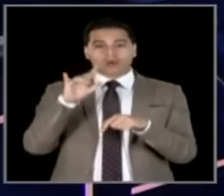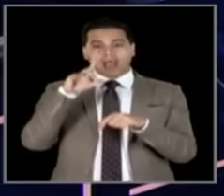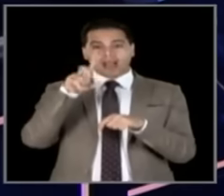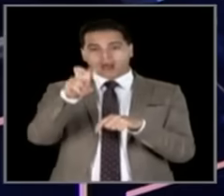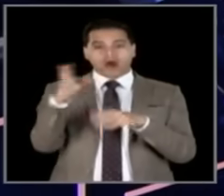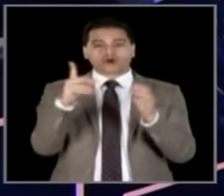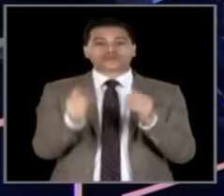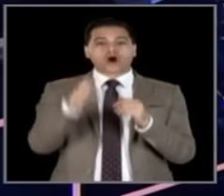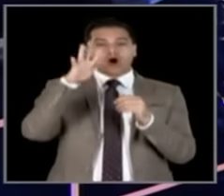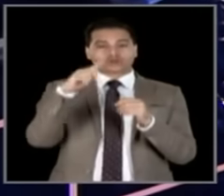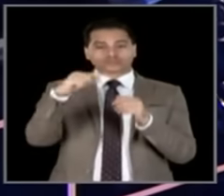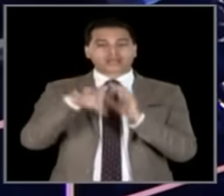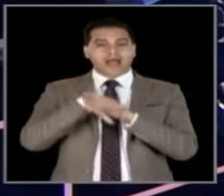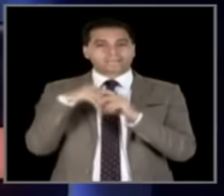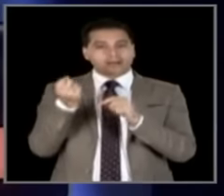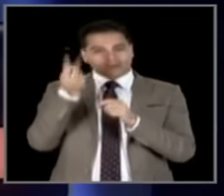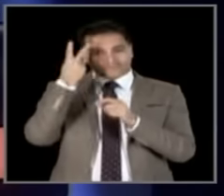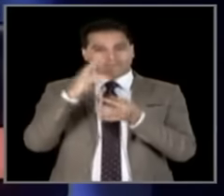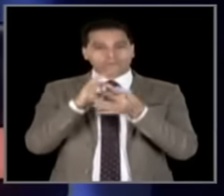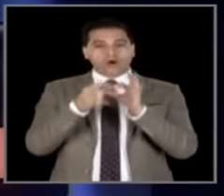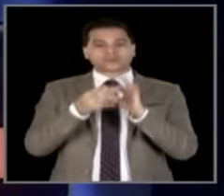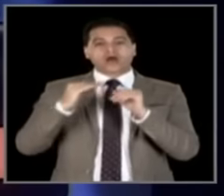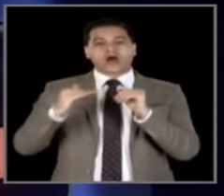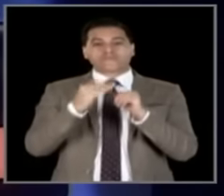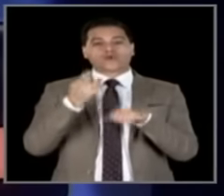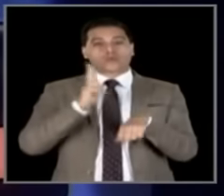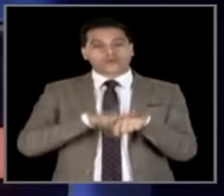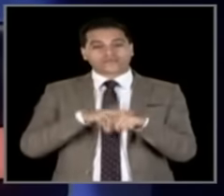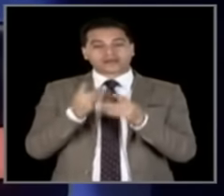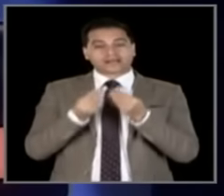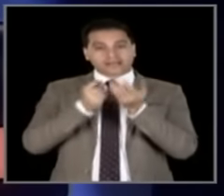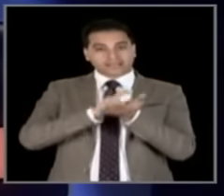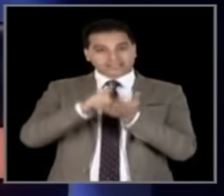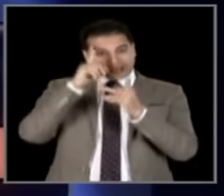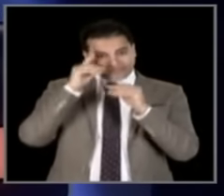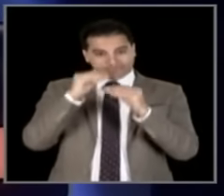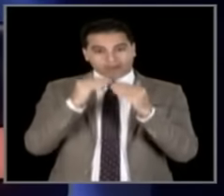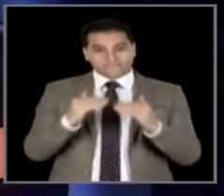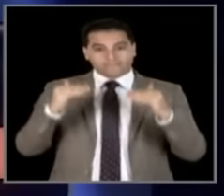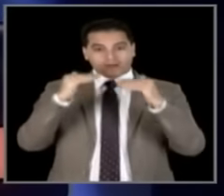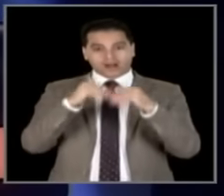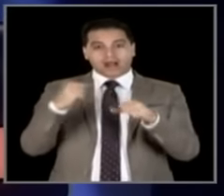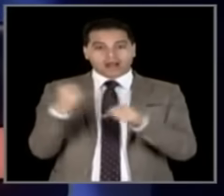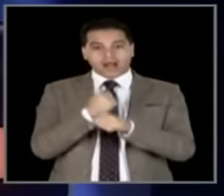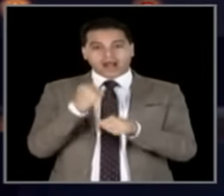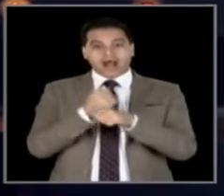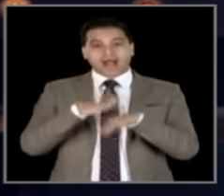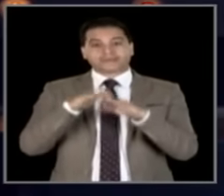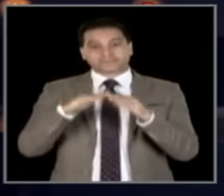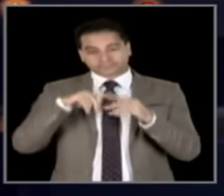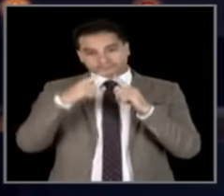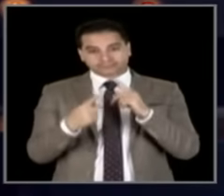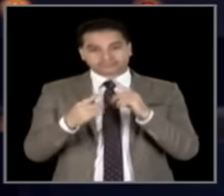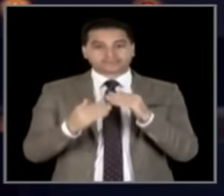مؤسسي مجلة سمير للأطفال. وكما أدى الوالدان رسالتهما، جاء الدور على الإب